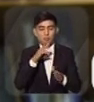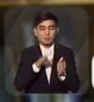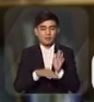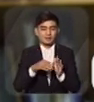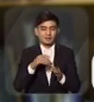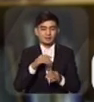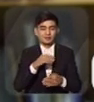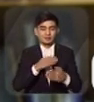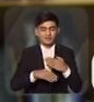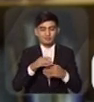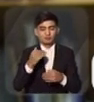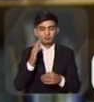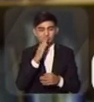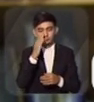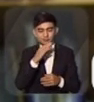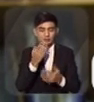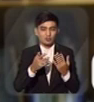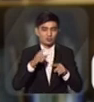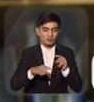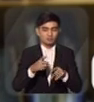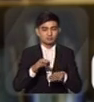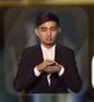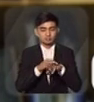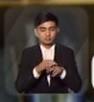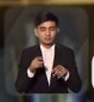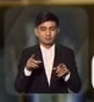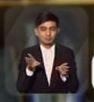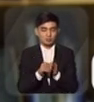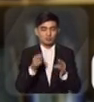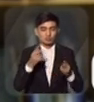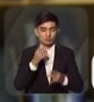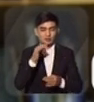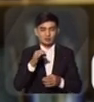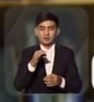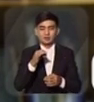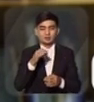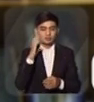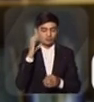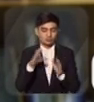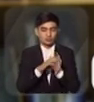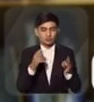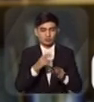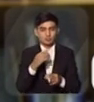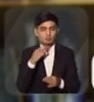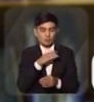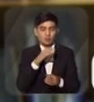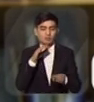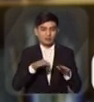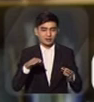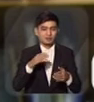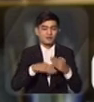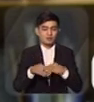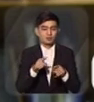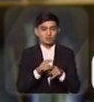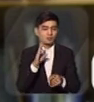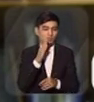сопровождения детей-инвалидов. Поэтому данному правилу подчиняются и многие дети-инвалиды. Родители